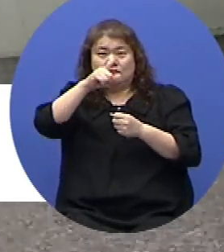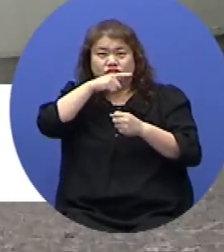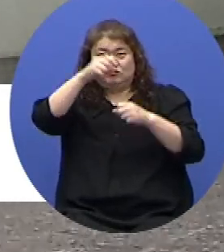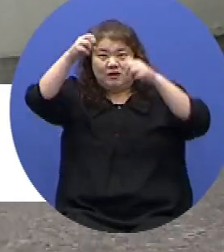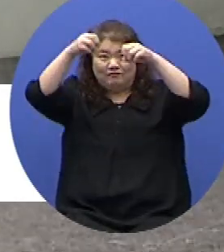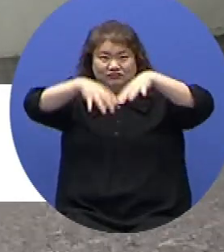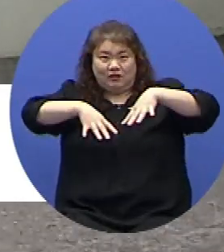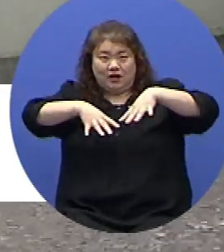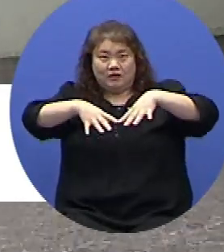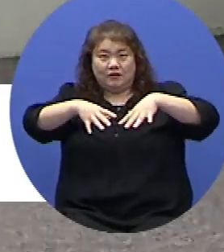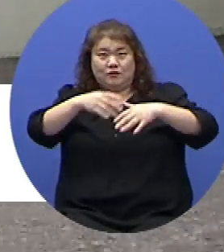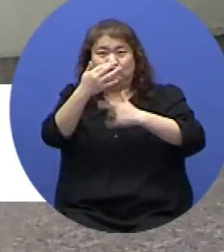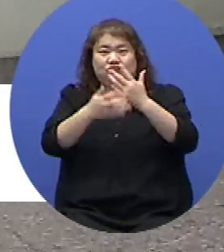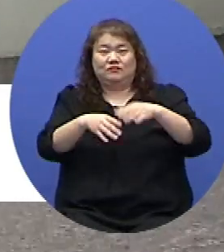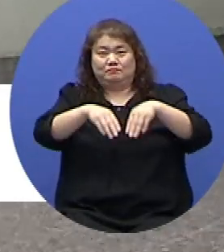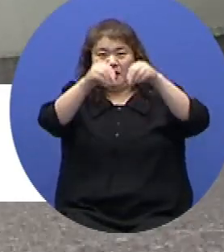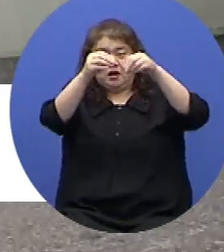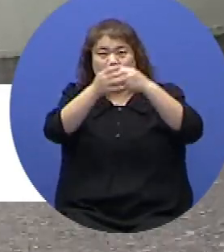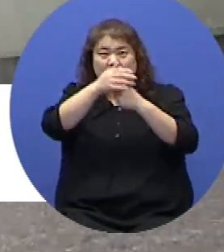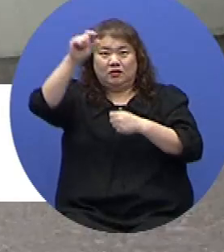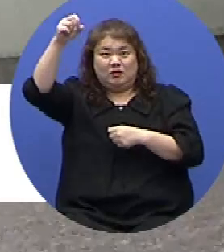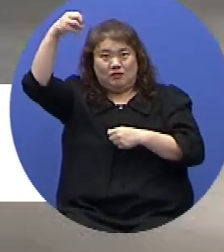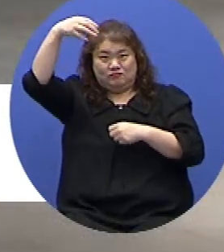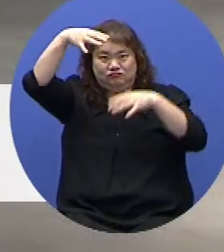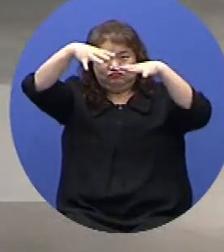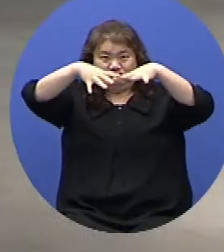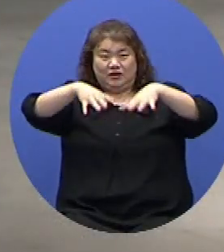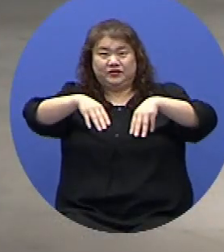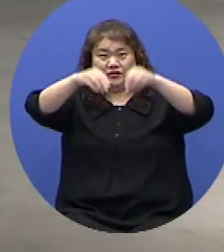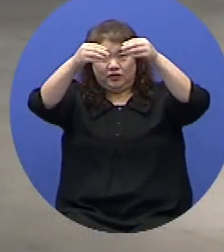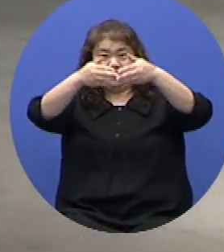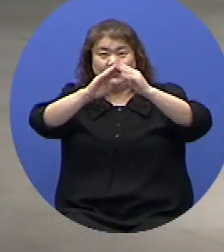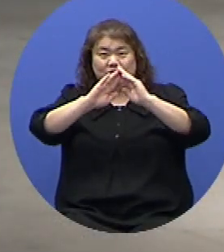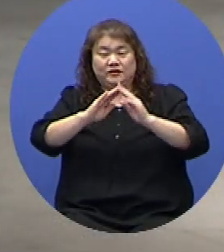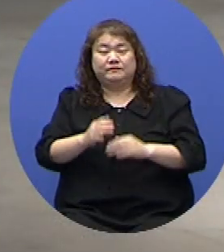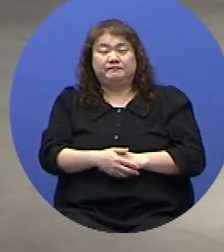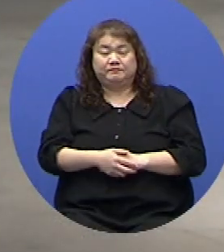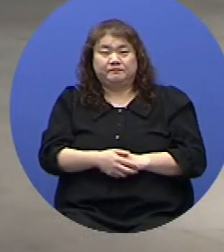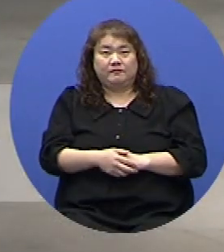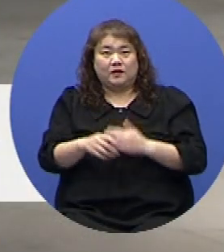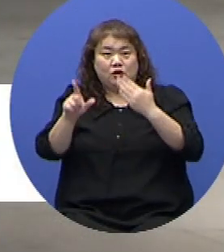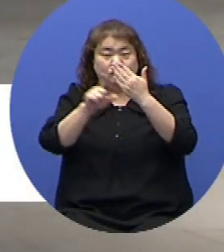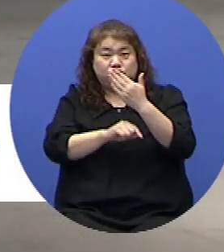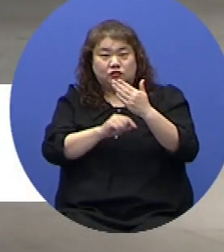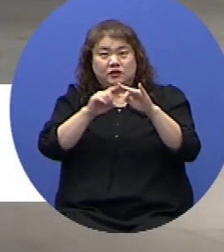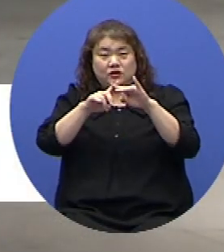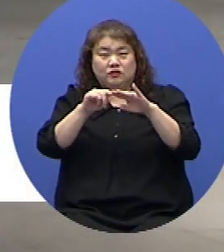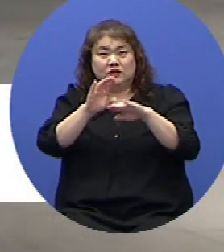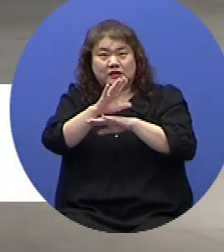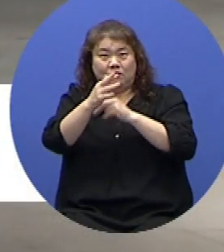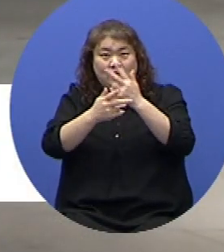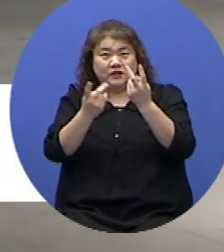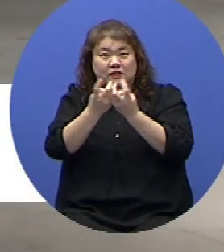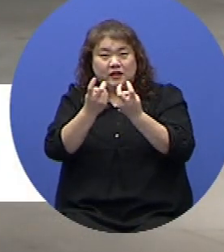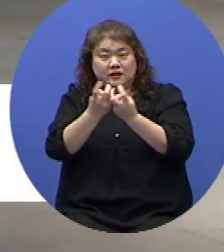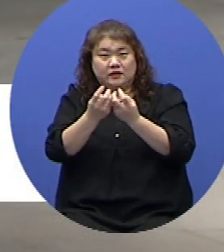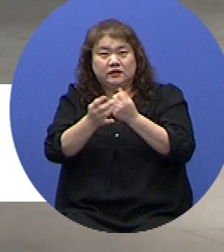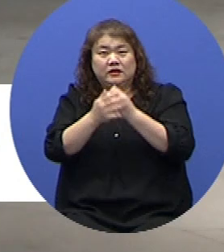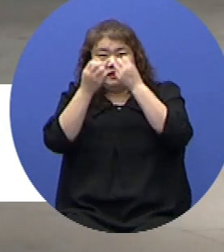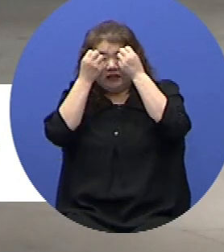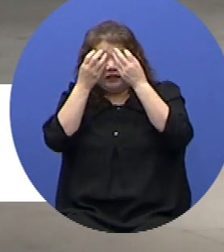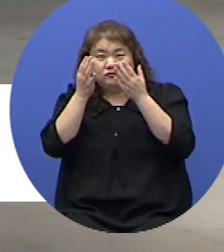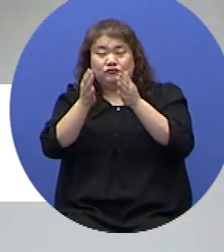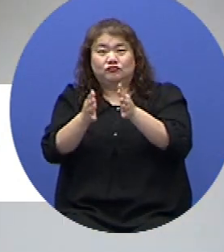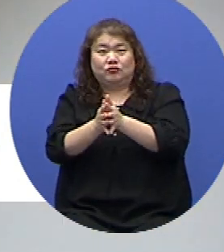있는 스프링클러를 설치해서 정부가 지난달 내놓은 전기차 화재 대책의 핵심은 신축 건물의